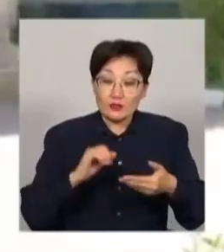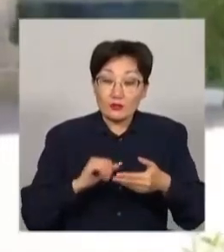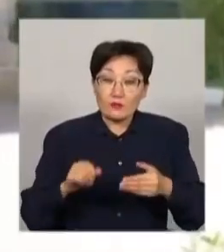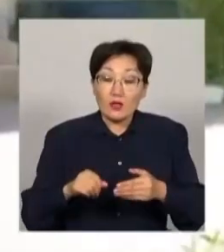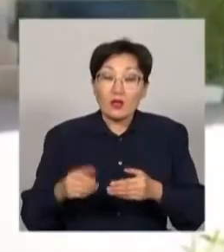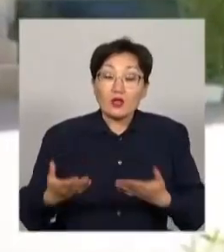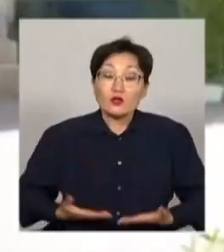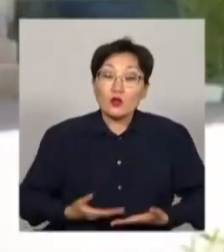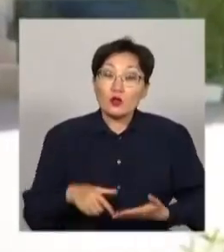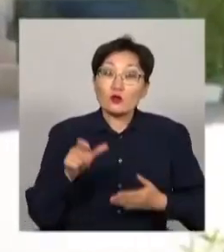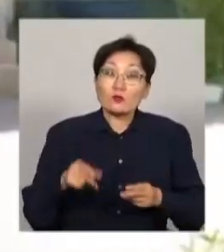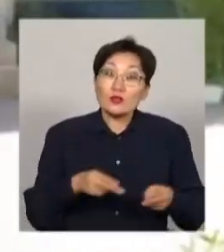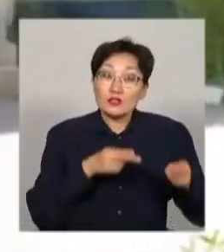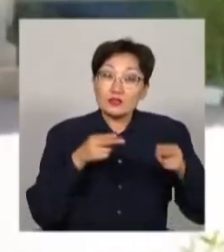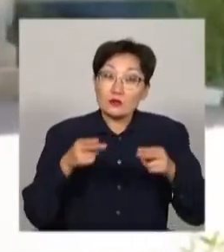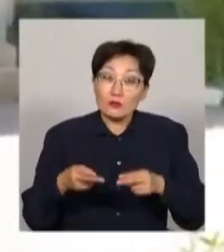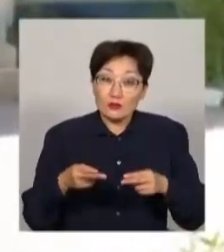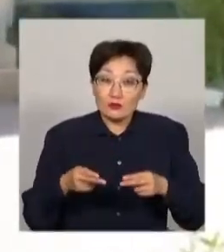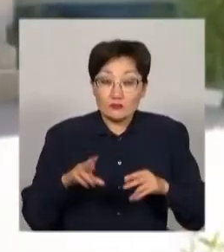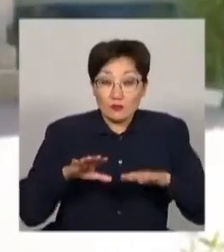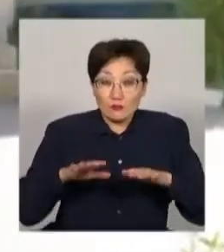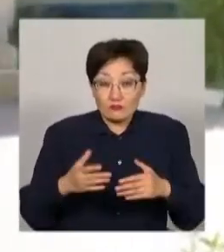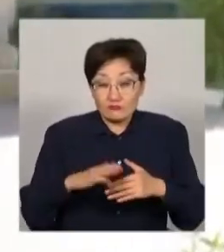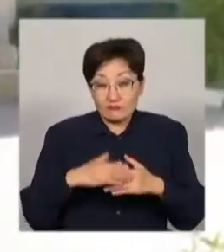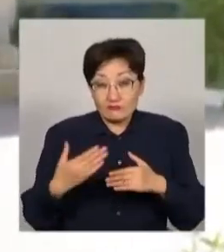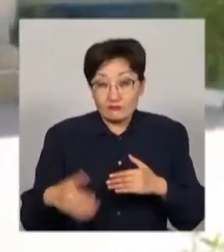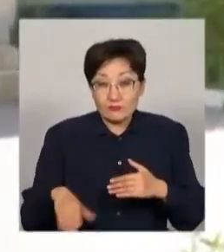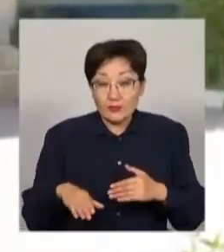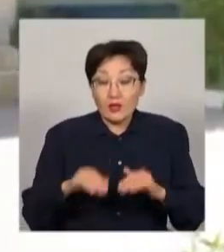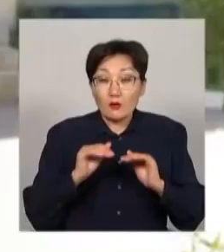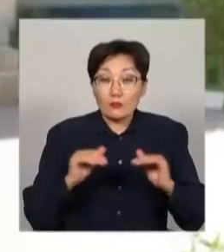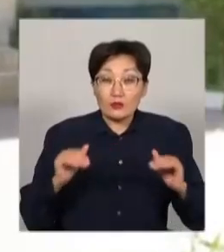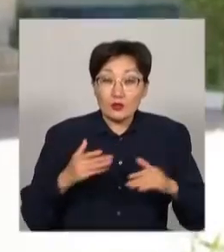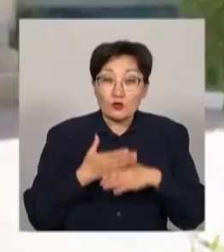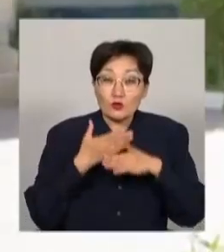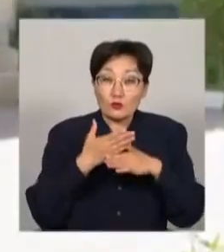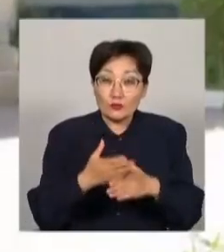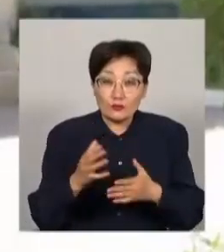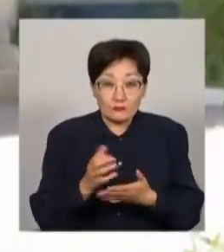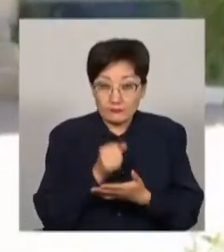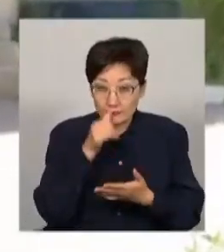келген оқиғаға кеш болып, балаларға қол ұшын бере алмады.